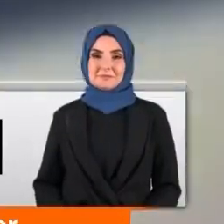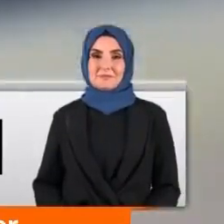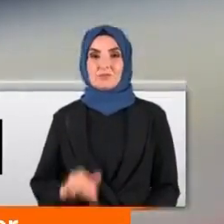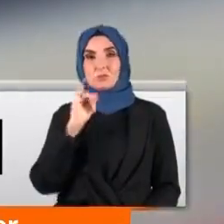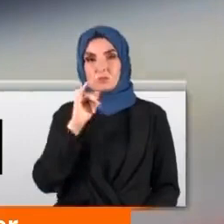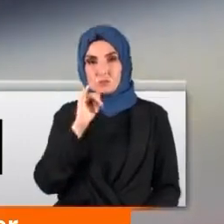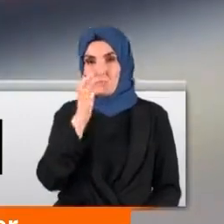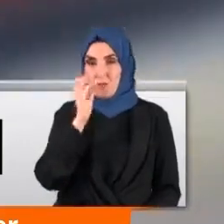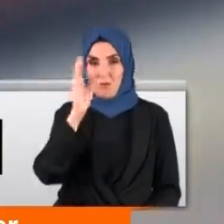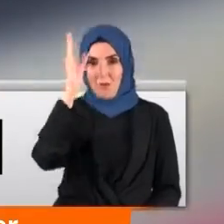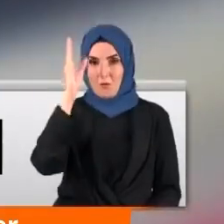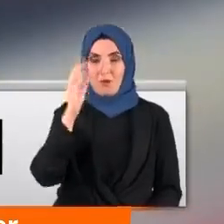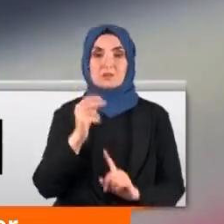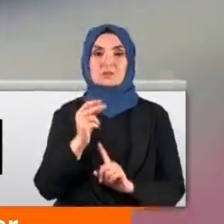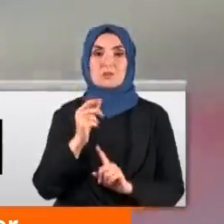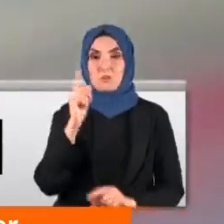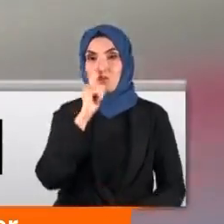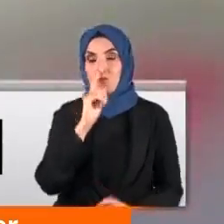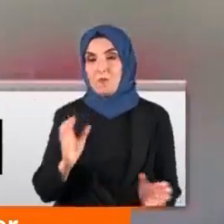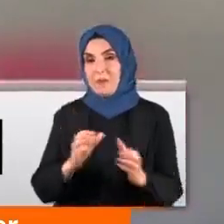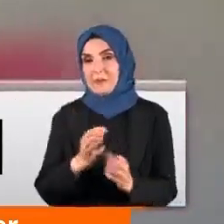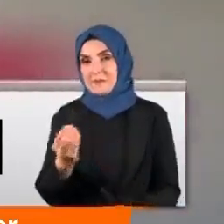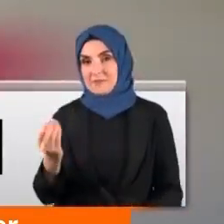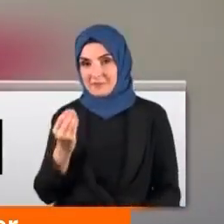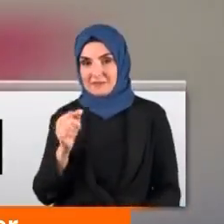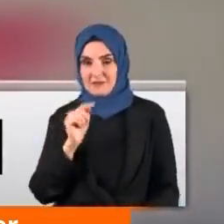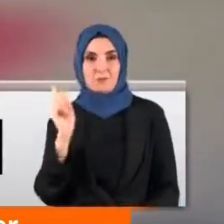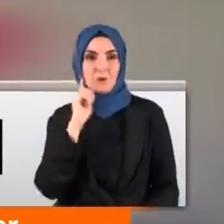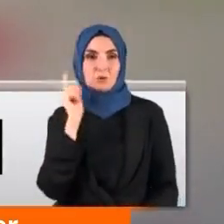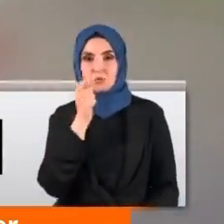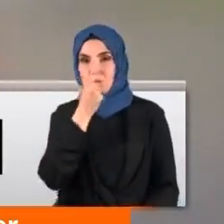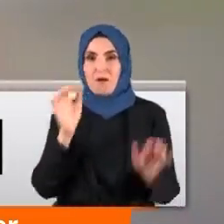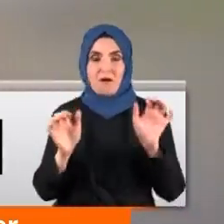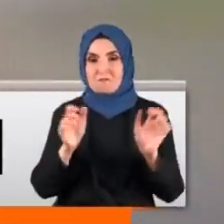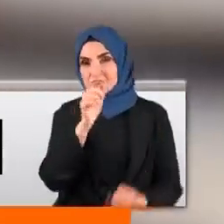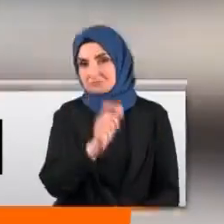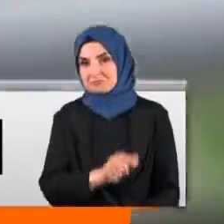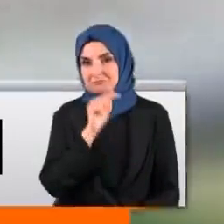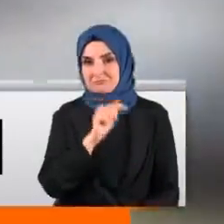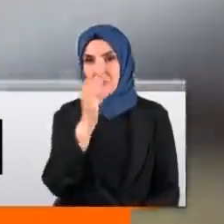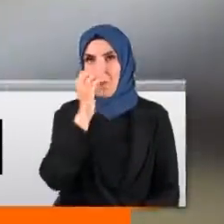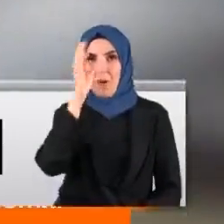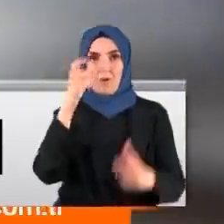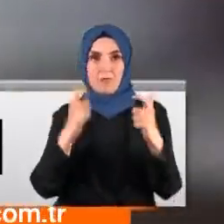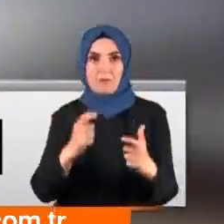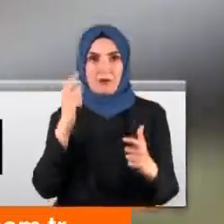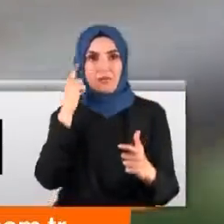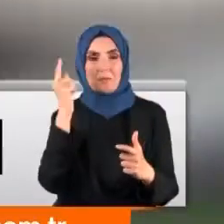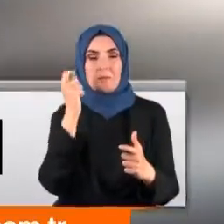Düzce Orman İşletme Müdürlüğü ekipleri herkesin konuştuğu ayıyı ormanlık alanda baygın halde bulmuştu. Olabilir diye valla